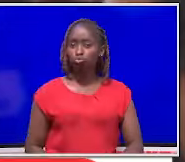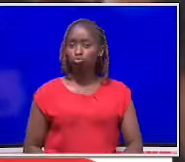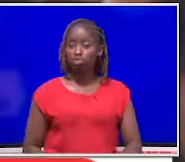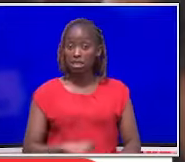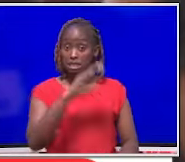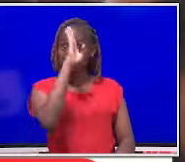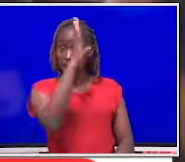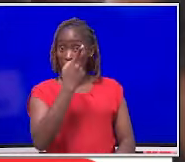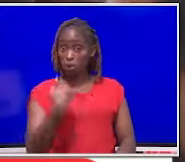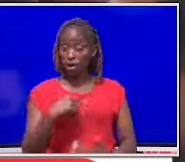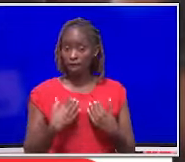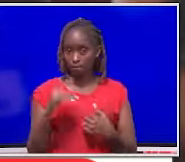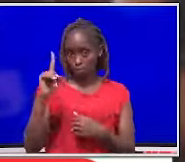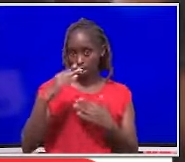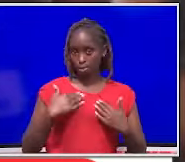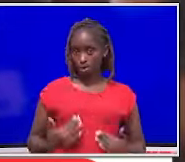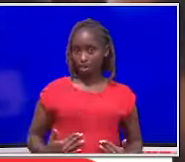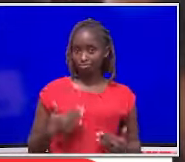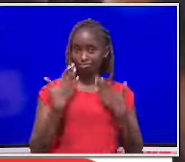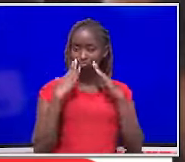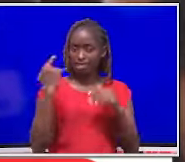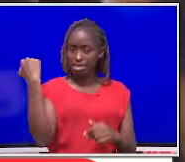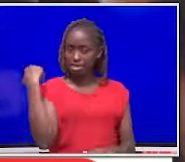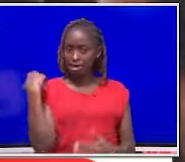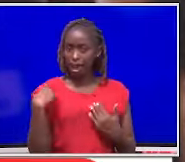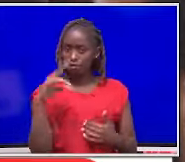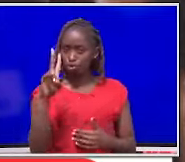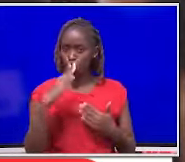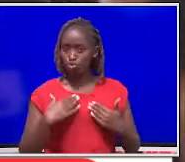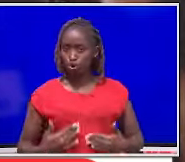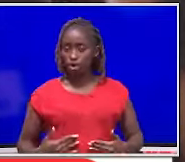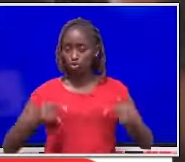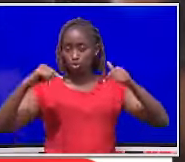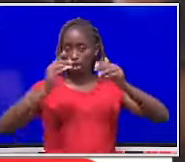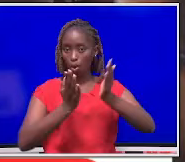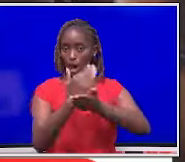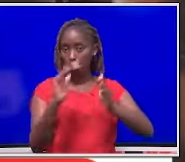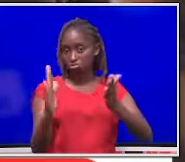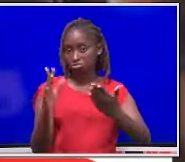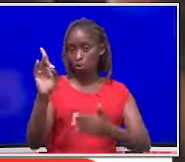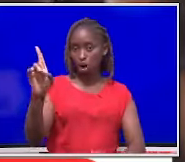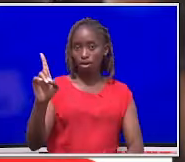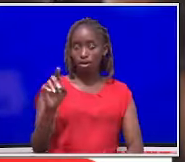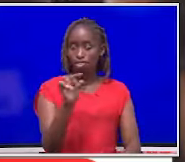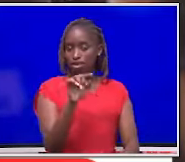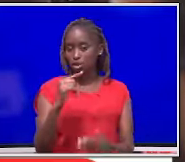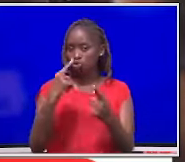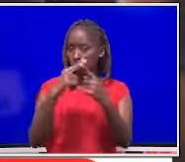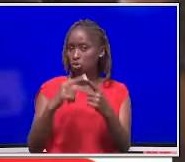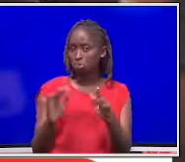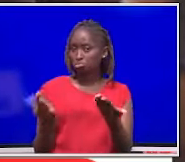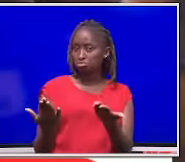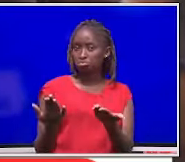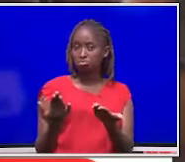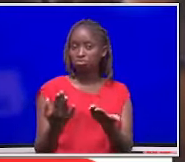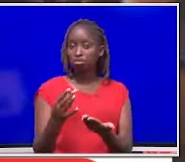Sunday tulitoa mwili moja, jana tumetoa mwili mbili, leo tumetoa moja. Hizo ni mwili ngapi?